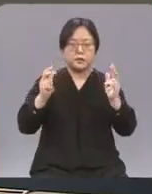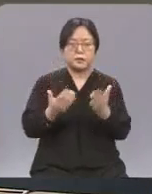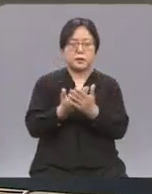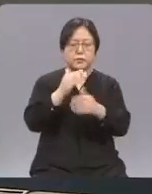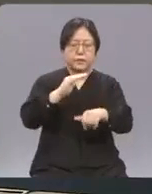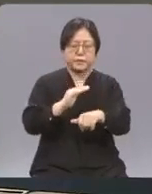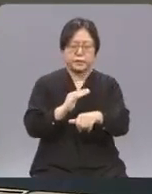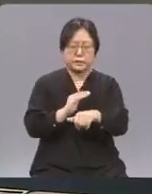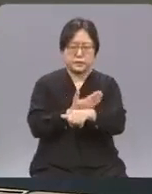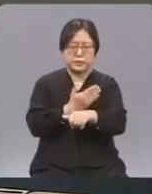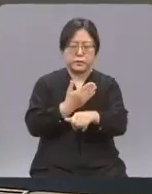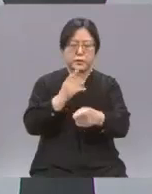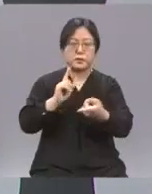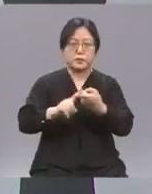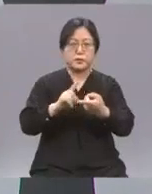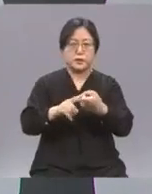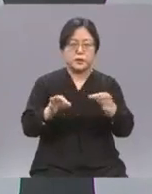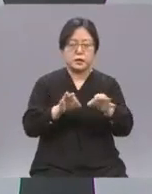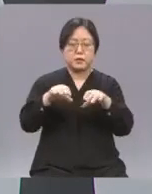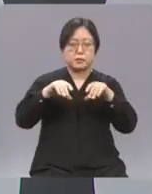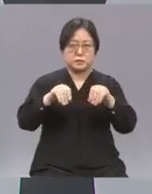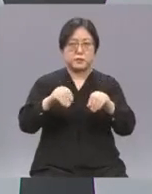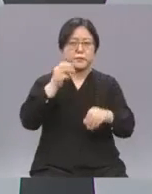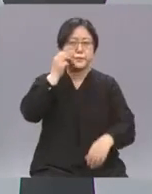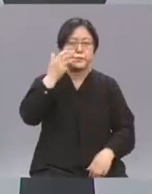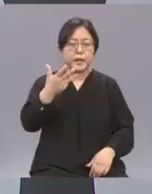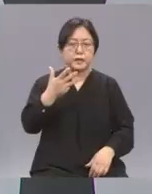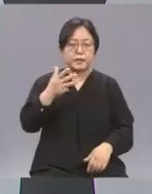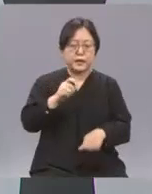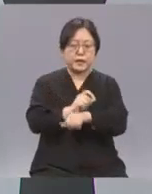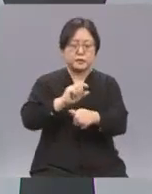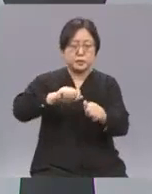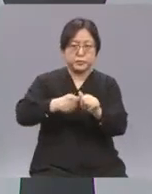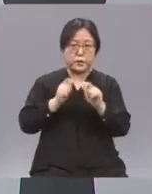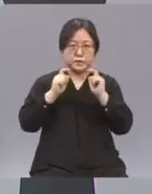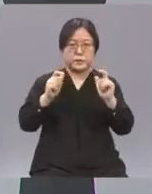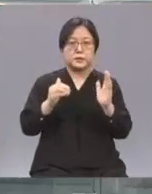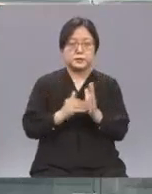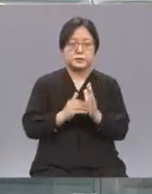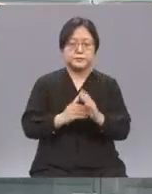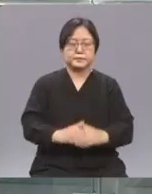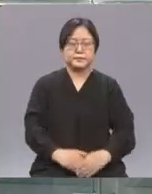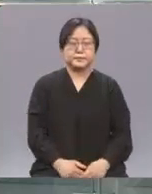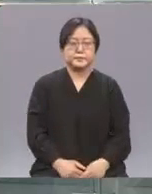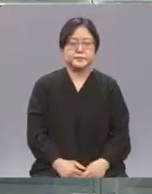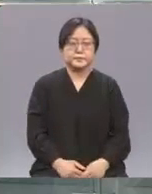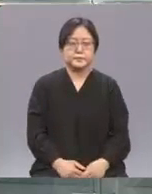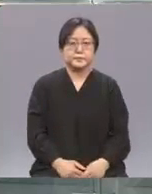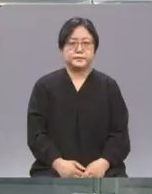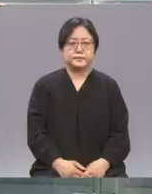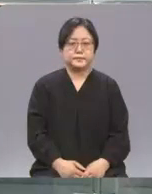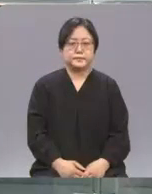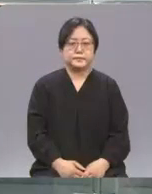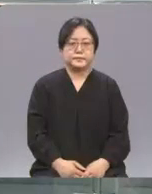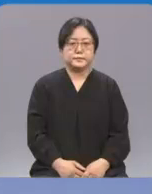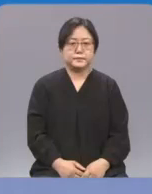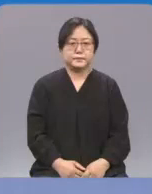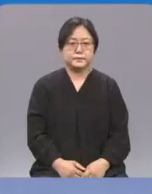부실 시공을 한 혐의에 대해 영업정지 8개월의 행정처분을 내렸습니다.